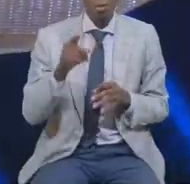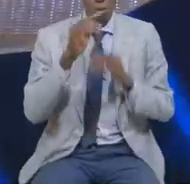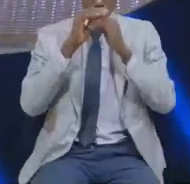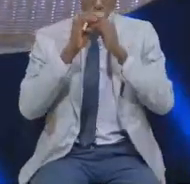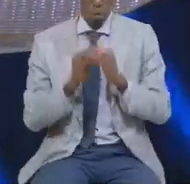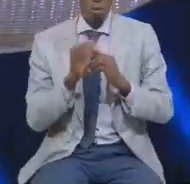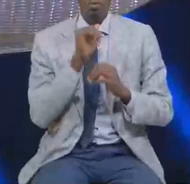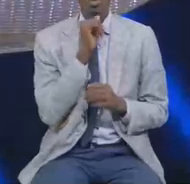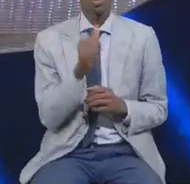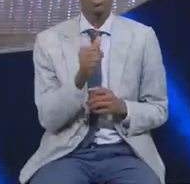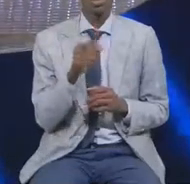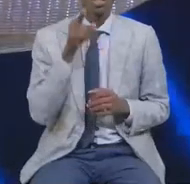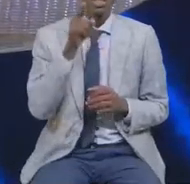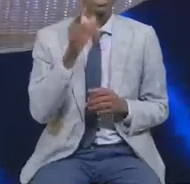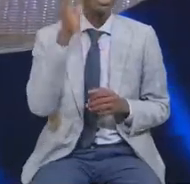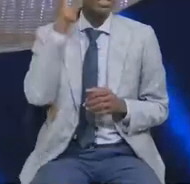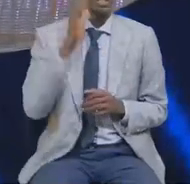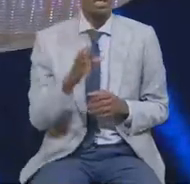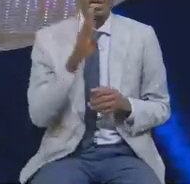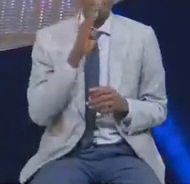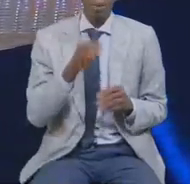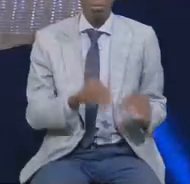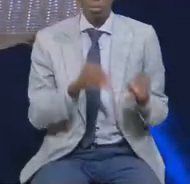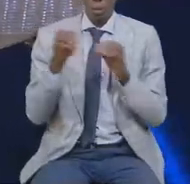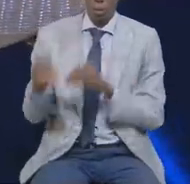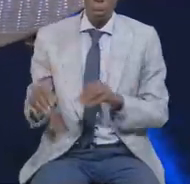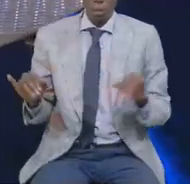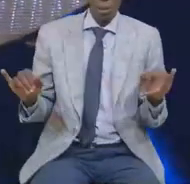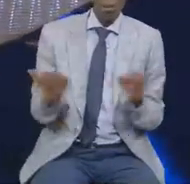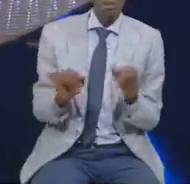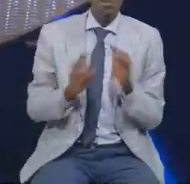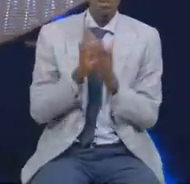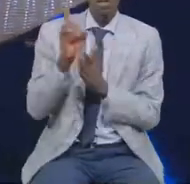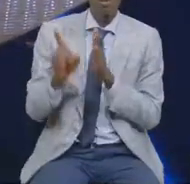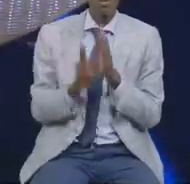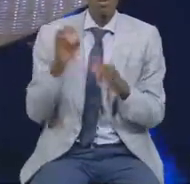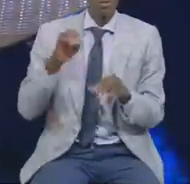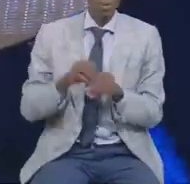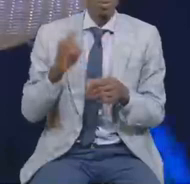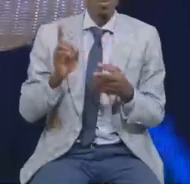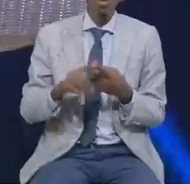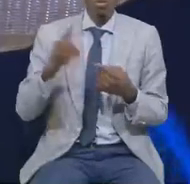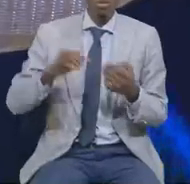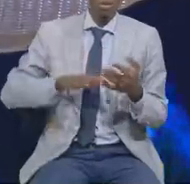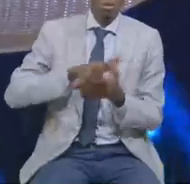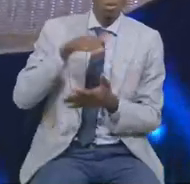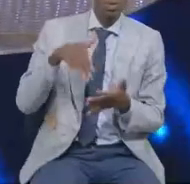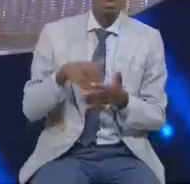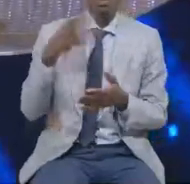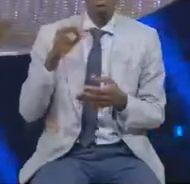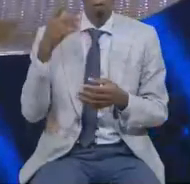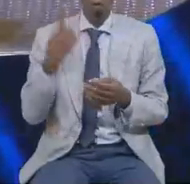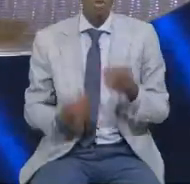si vous ne savez pas et que vous serez jetés dans le feu, dans la